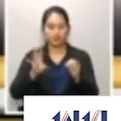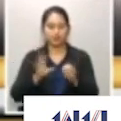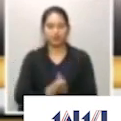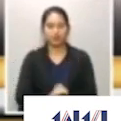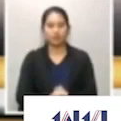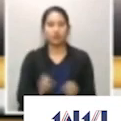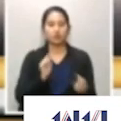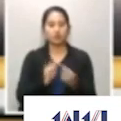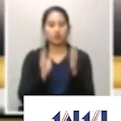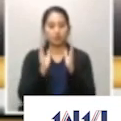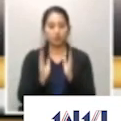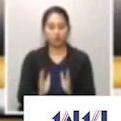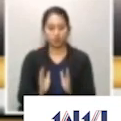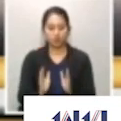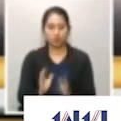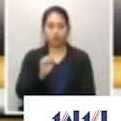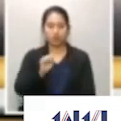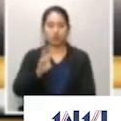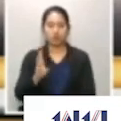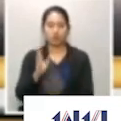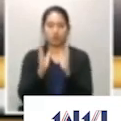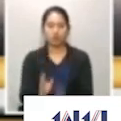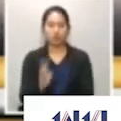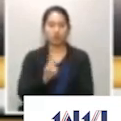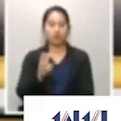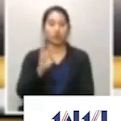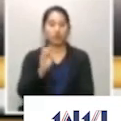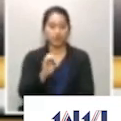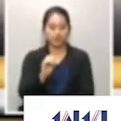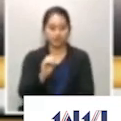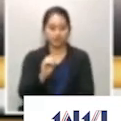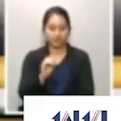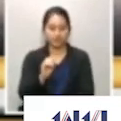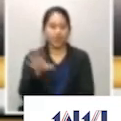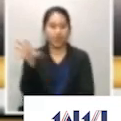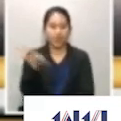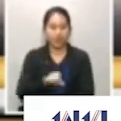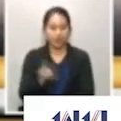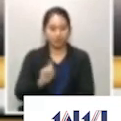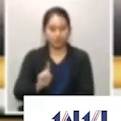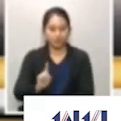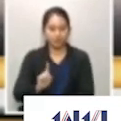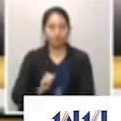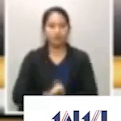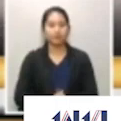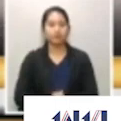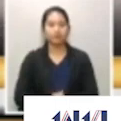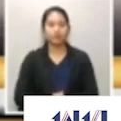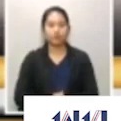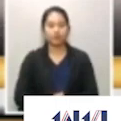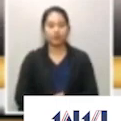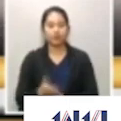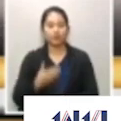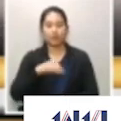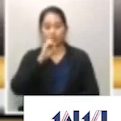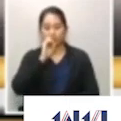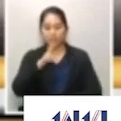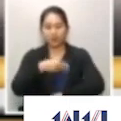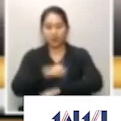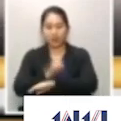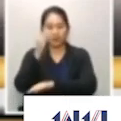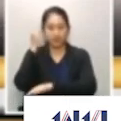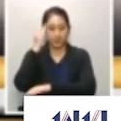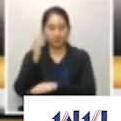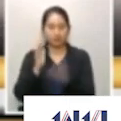จำนวนสมาชิก250คนและที่มาของสว.กับเรียนท่านประธานให้ทราบว่าส